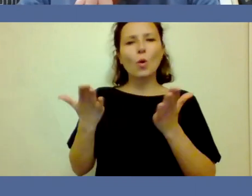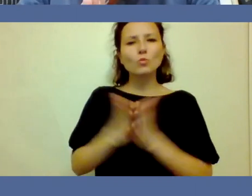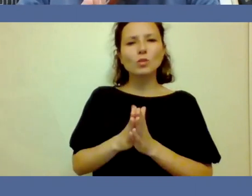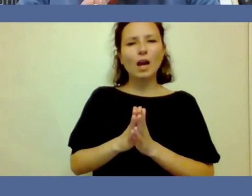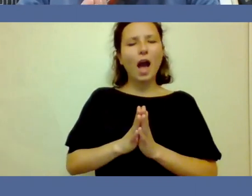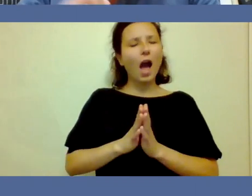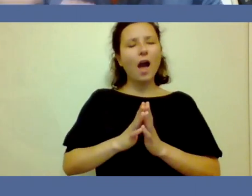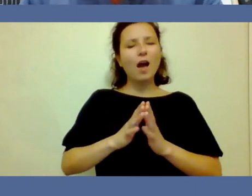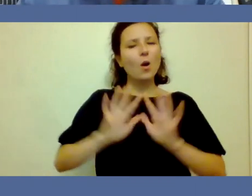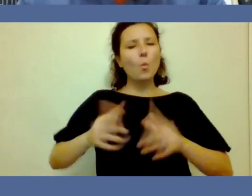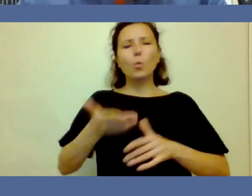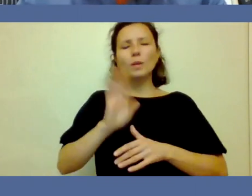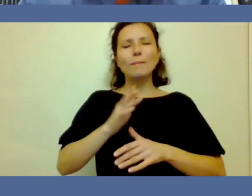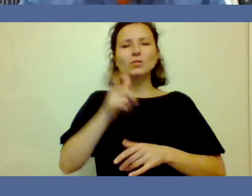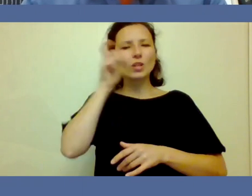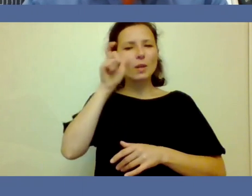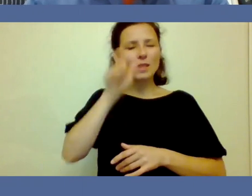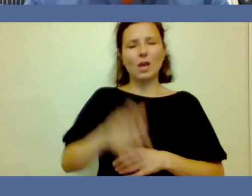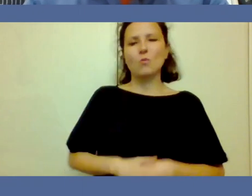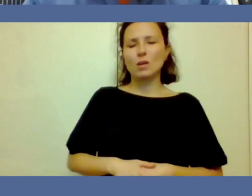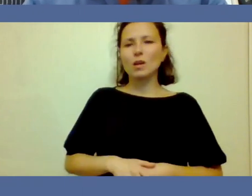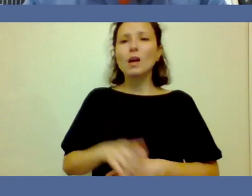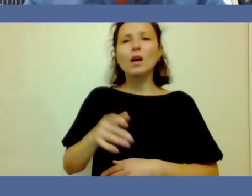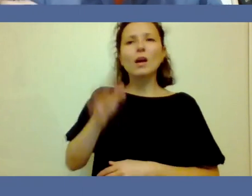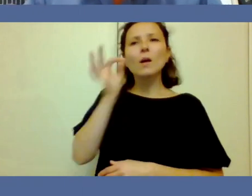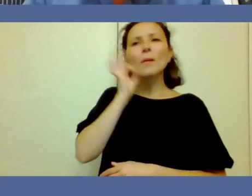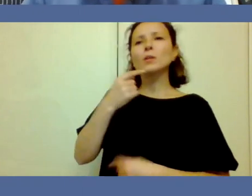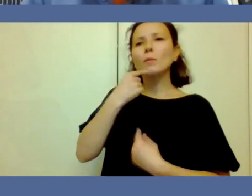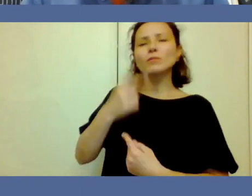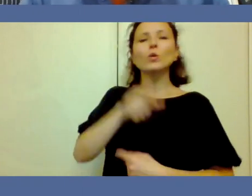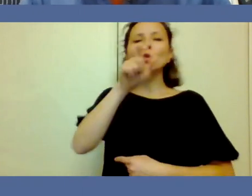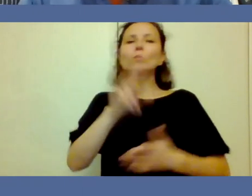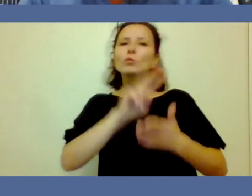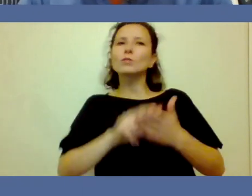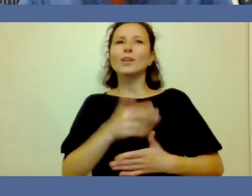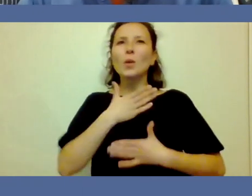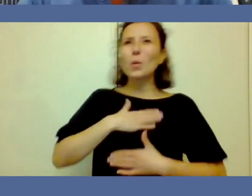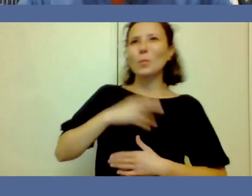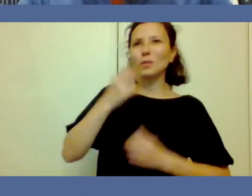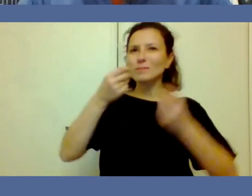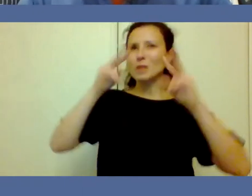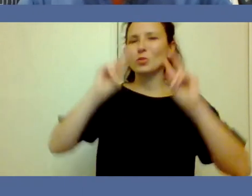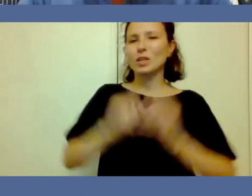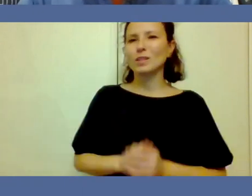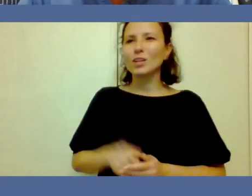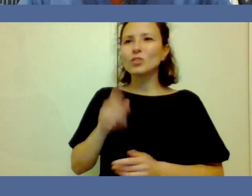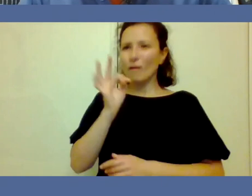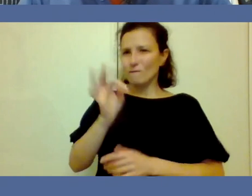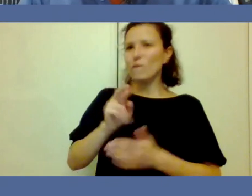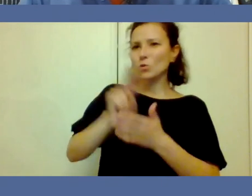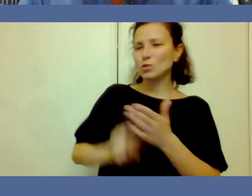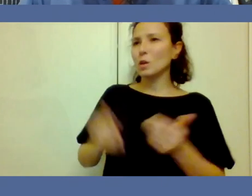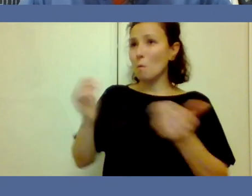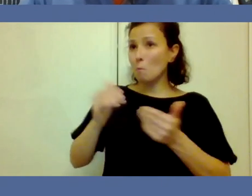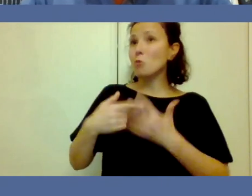nie była kryminałem. Pani powiedziała, czytelnik lubi być zaskakiwany. Czy czytelnik Katarzyny Bondy może liczyć na to, że któregoś dnia